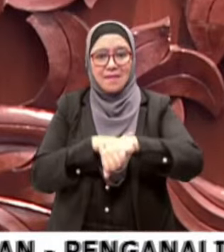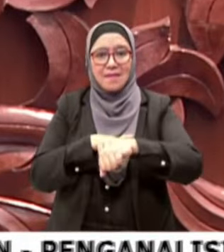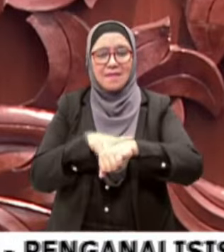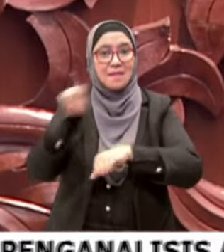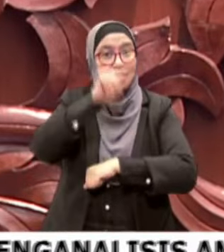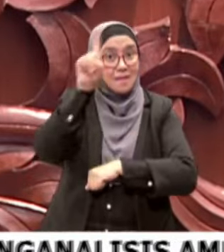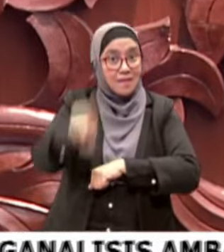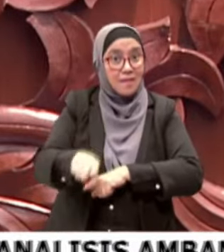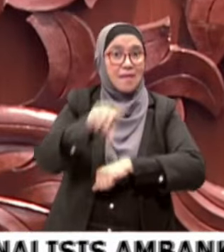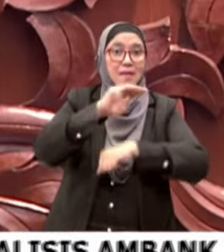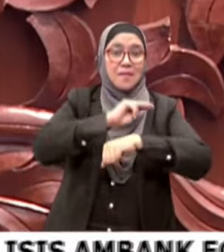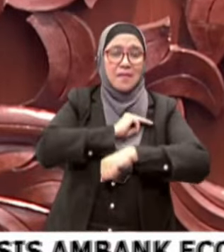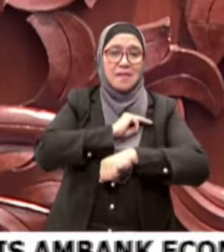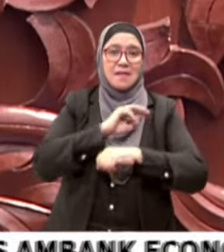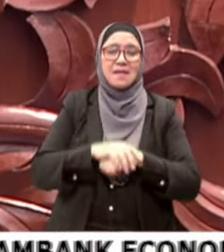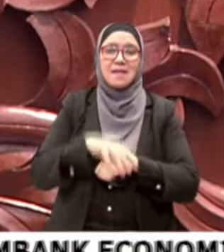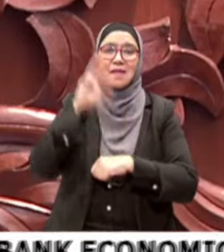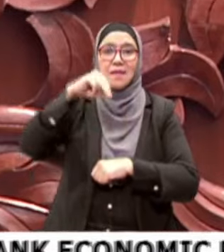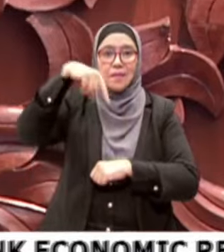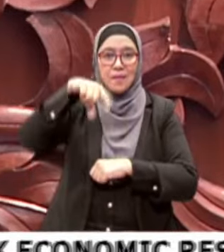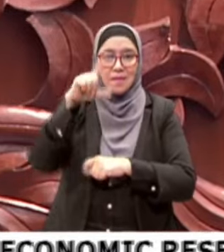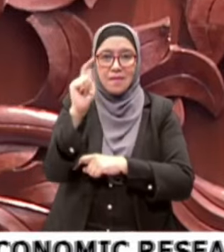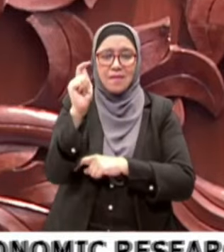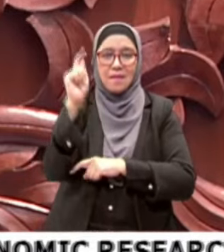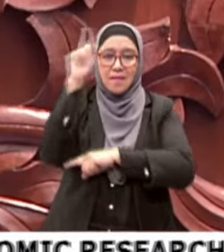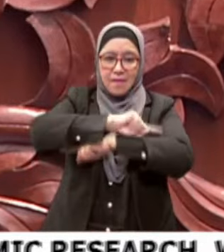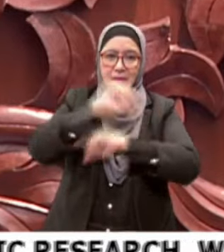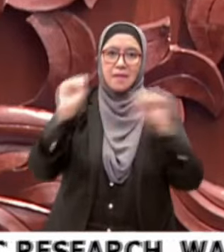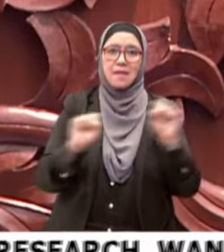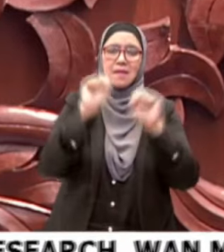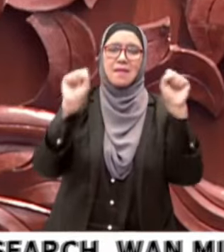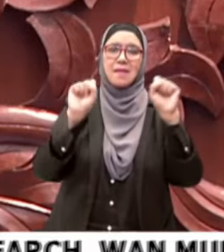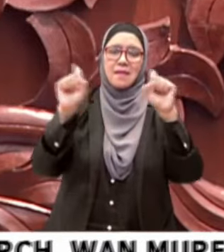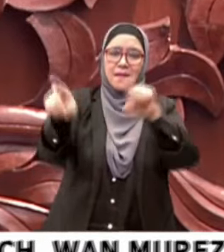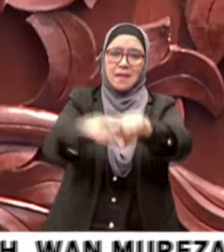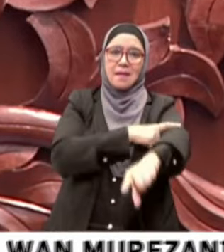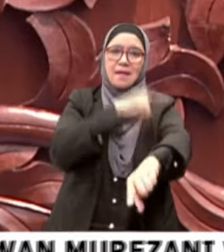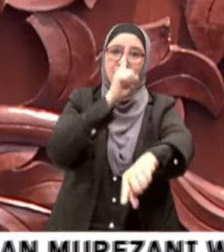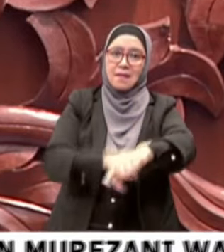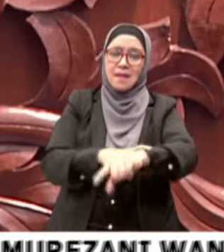menteri MKT pada hari Selasa sepanjang tempo masyarakat